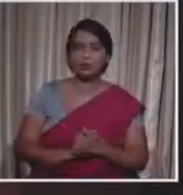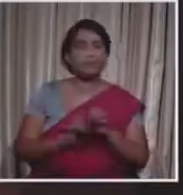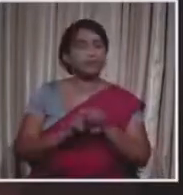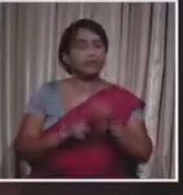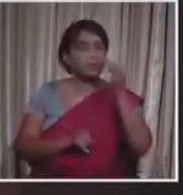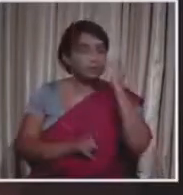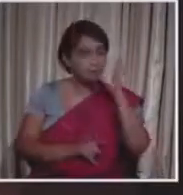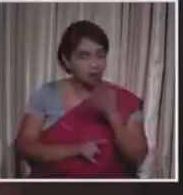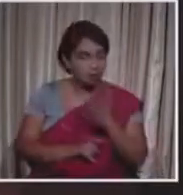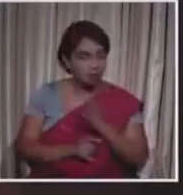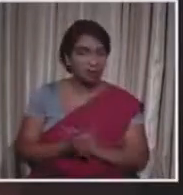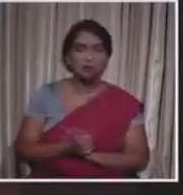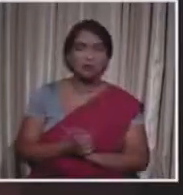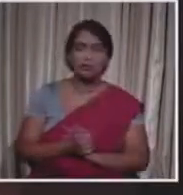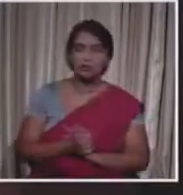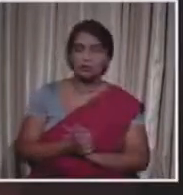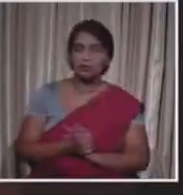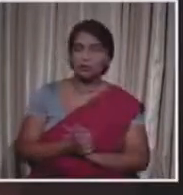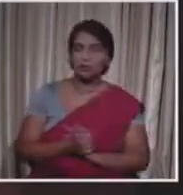ජනාධිපතිතුමා